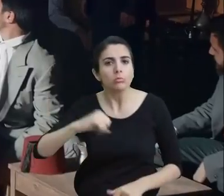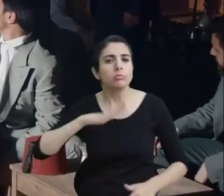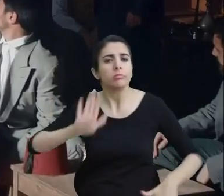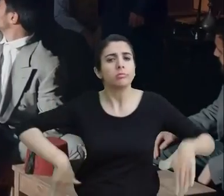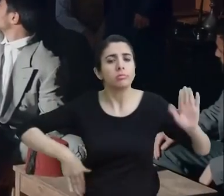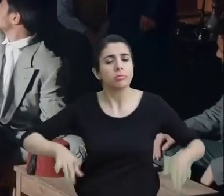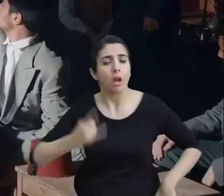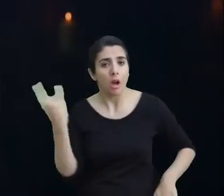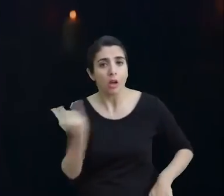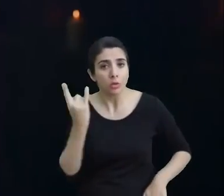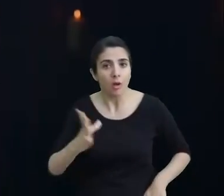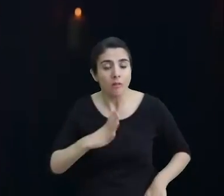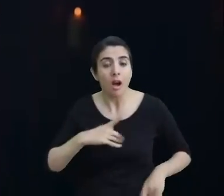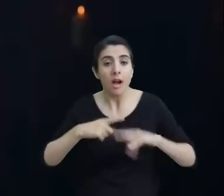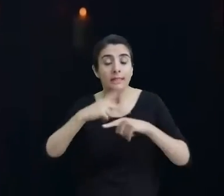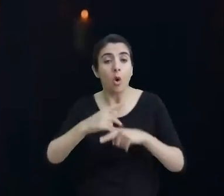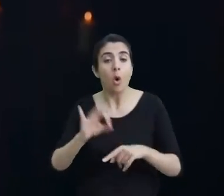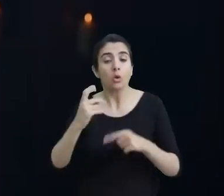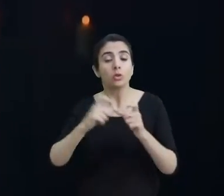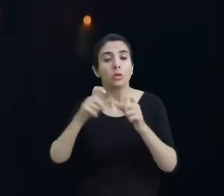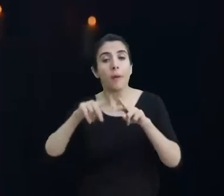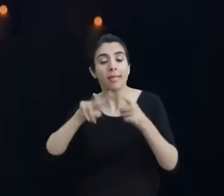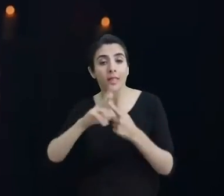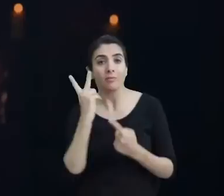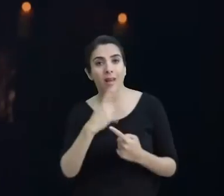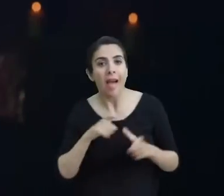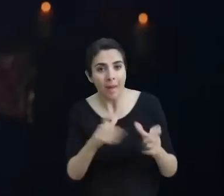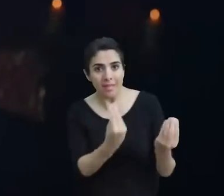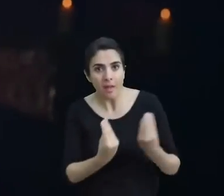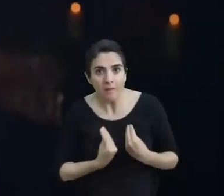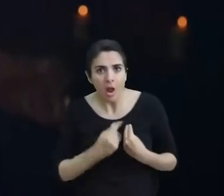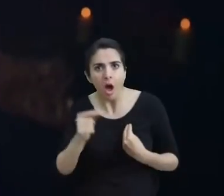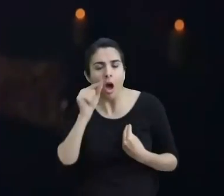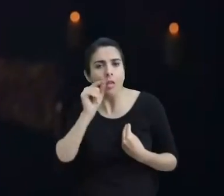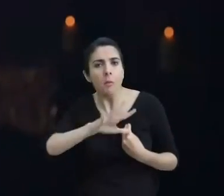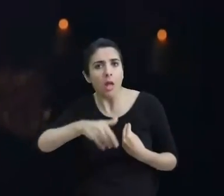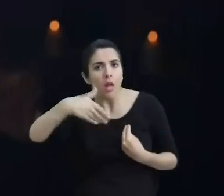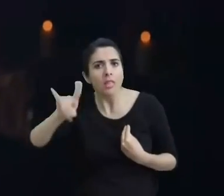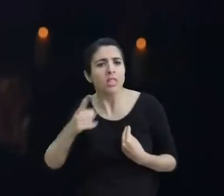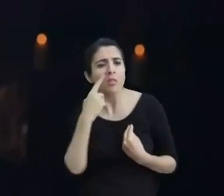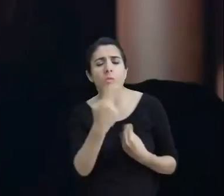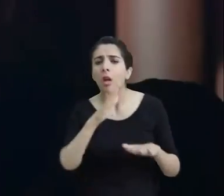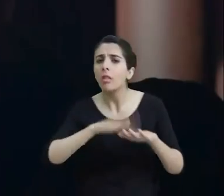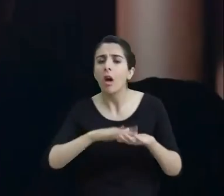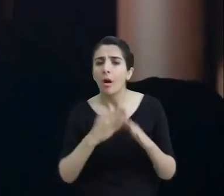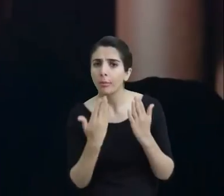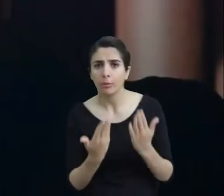elini kolunu sallaya sallaya Hazreti Osman Efendimiz'den bize kalan emanetleri çalarken devlet ne